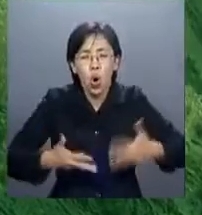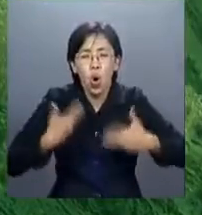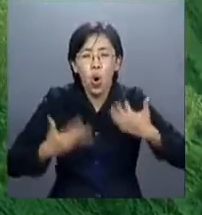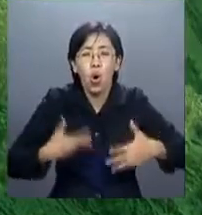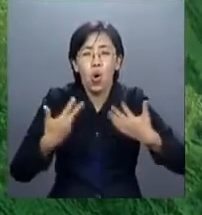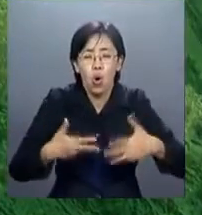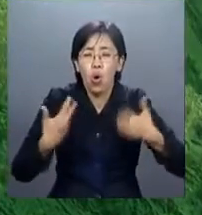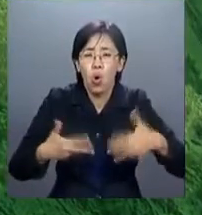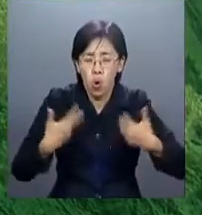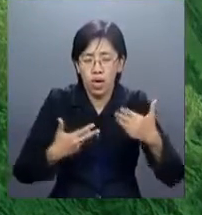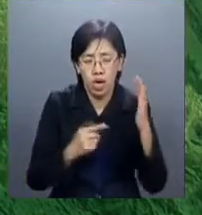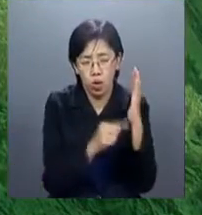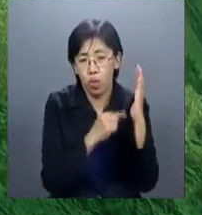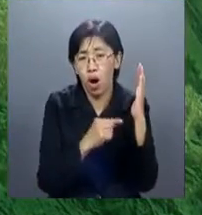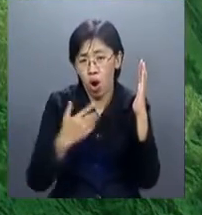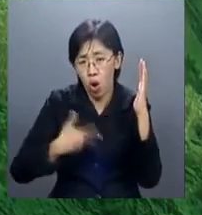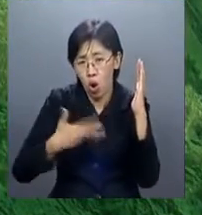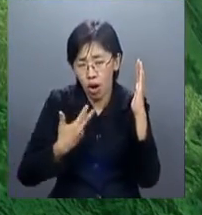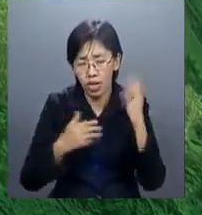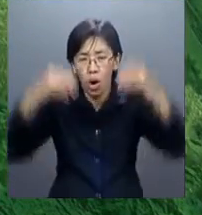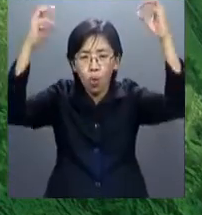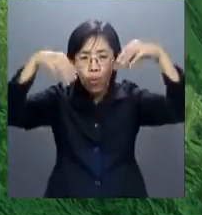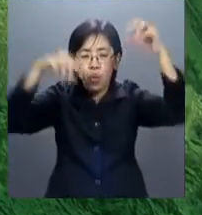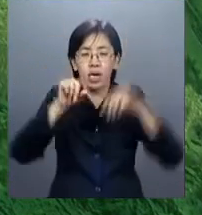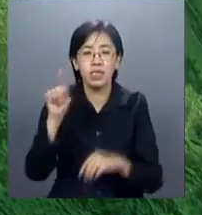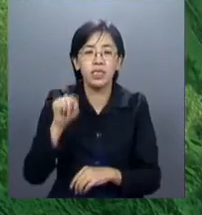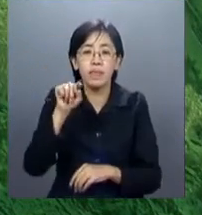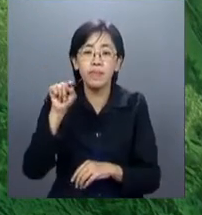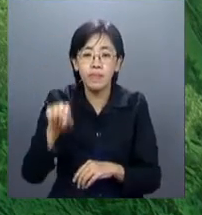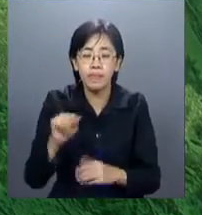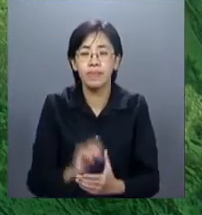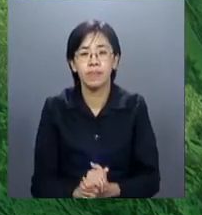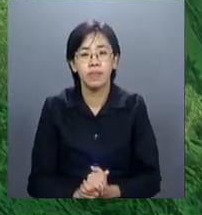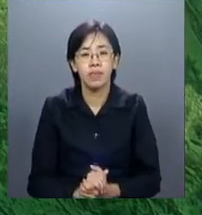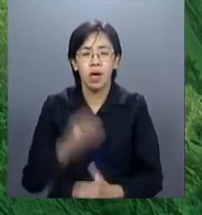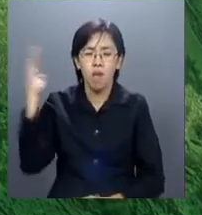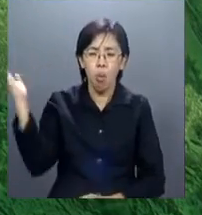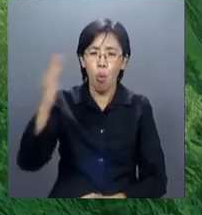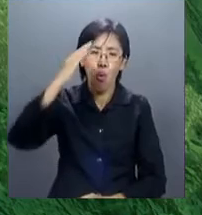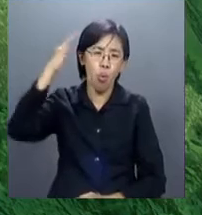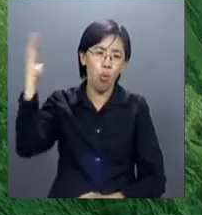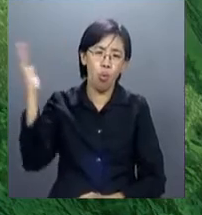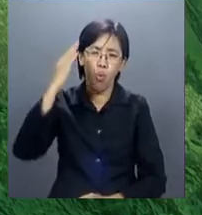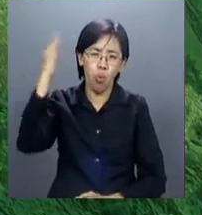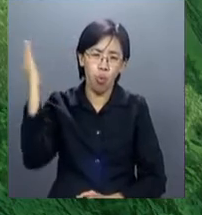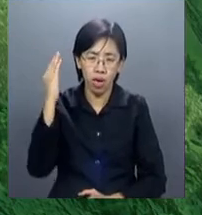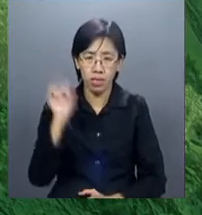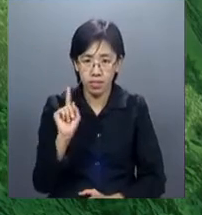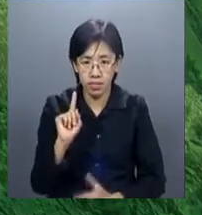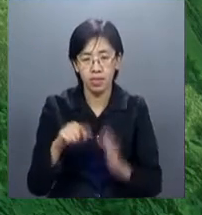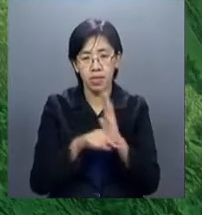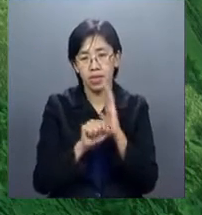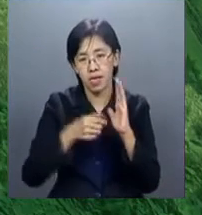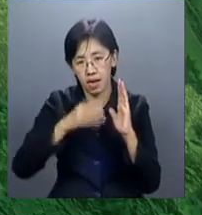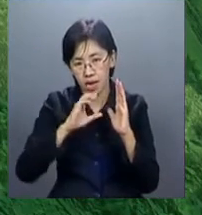ากาศร้อนจัดในบางพื้นที่และมีฝนฟ้าคะนองบางแห่ง 20% ของพื้นที่กับมีลมกระโชกแรงส่วนมากที่บริเวณจังหวัดสระ